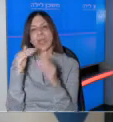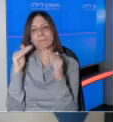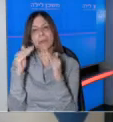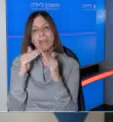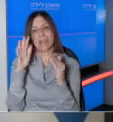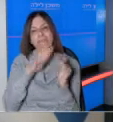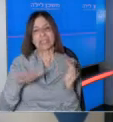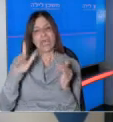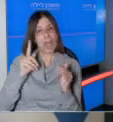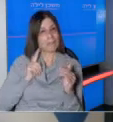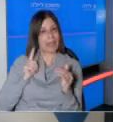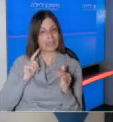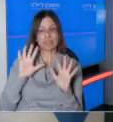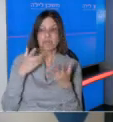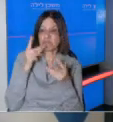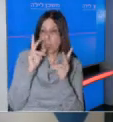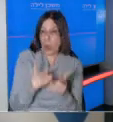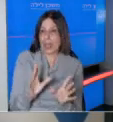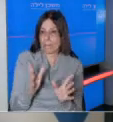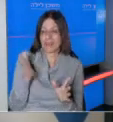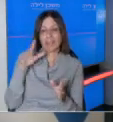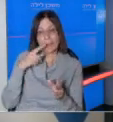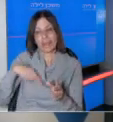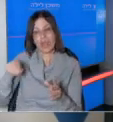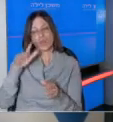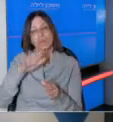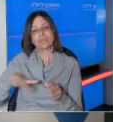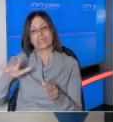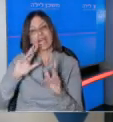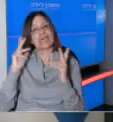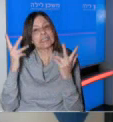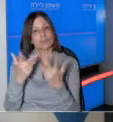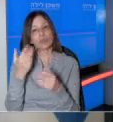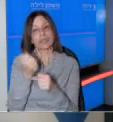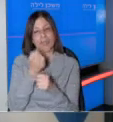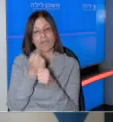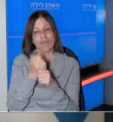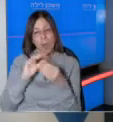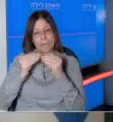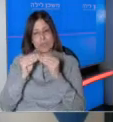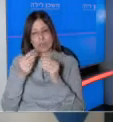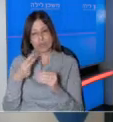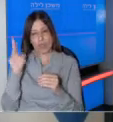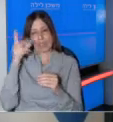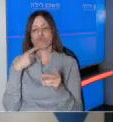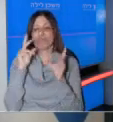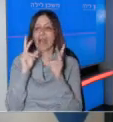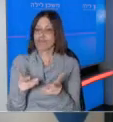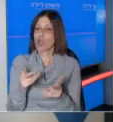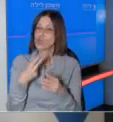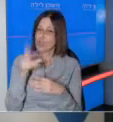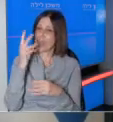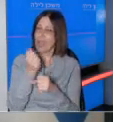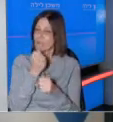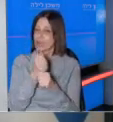במגזר הפרטי, אם אתם יכולים. וגם אנחנו במגזר הציבורי נעבור למתכונת מצומצמת שתאפשר יותר